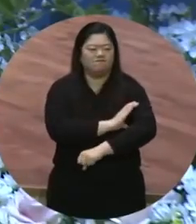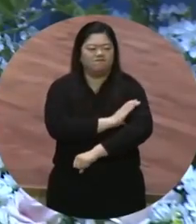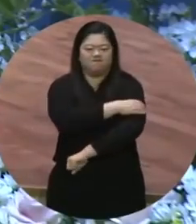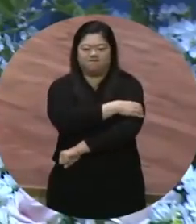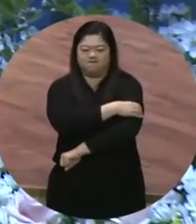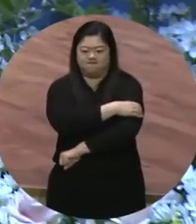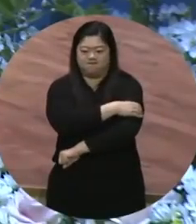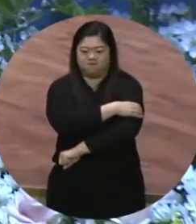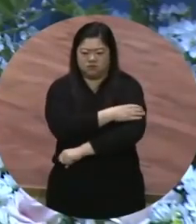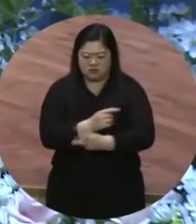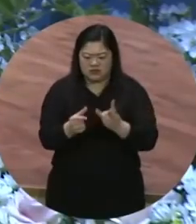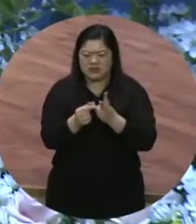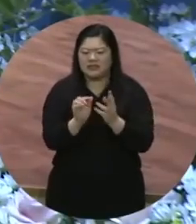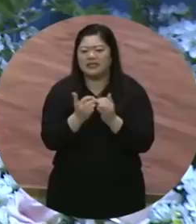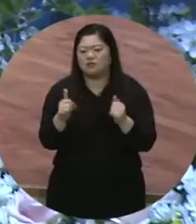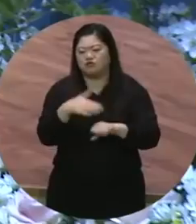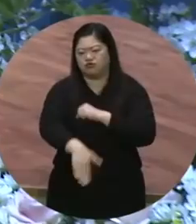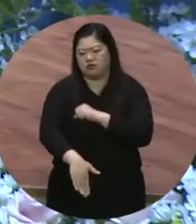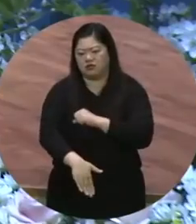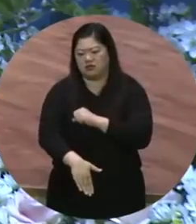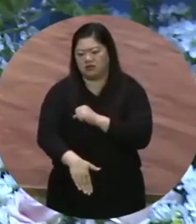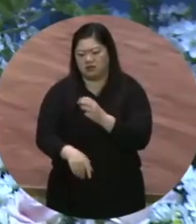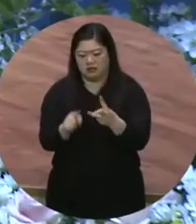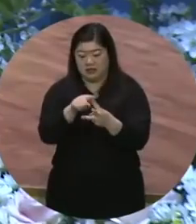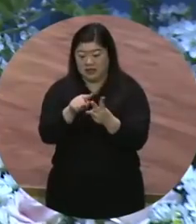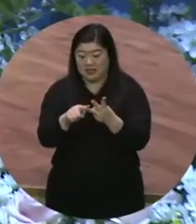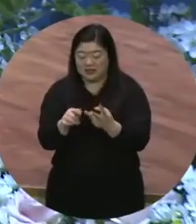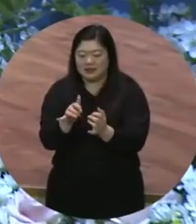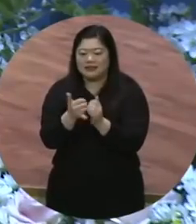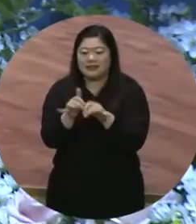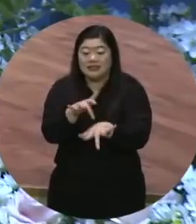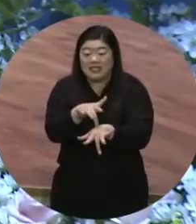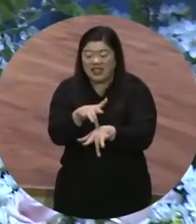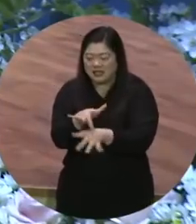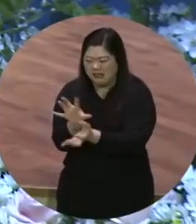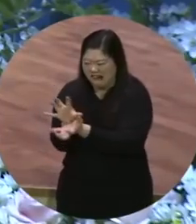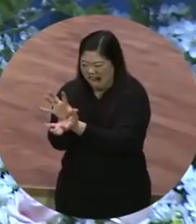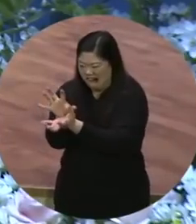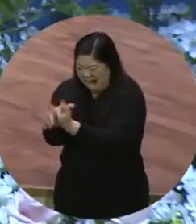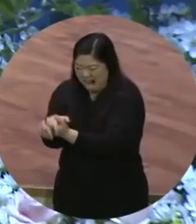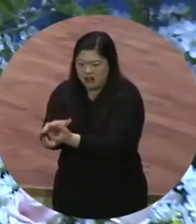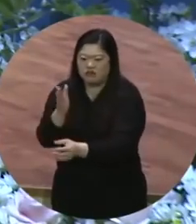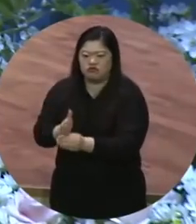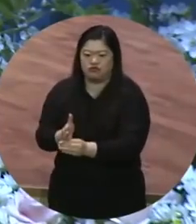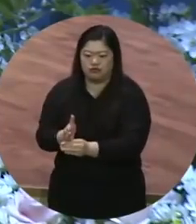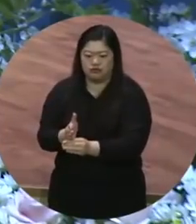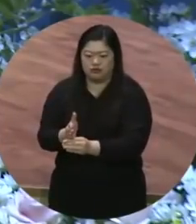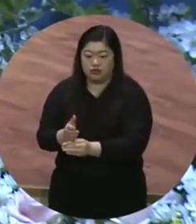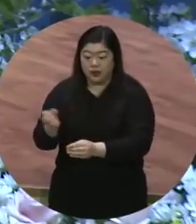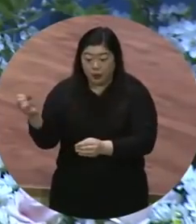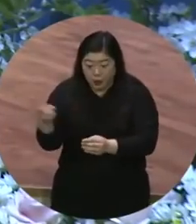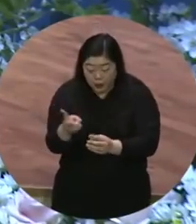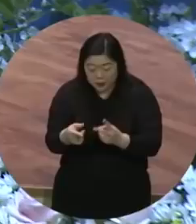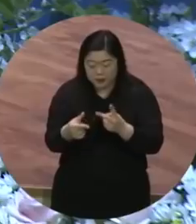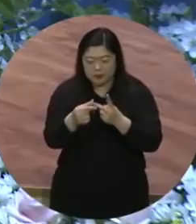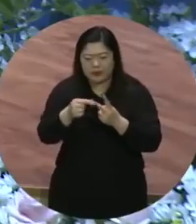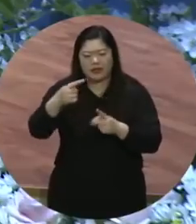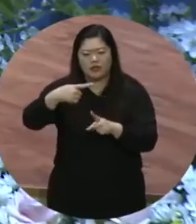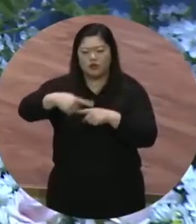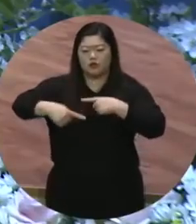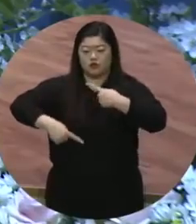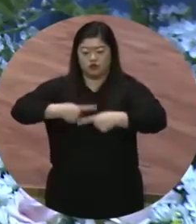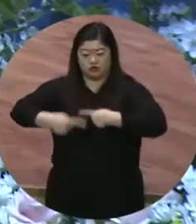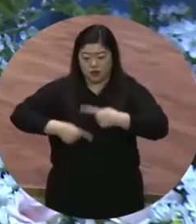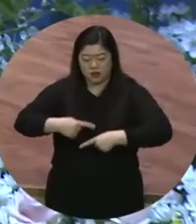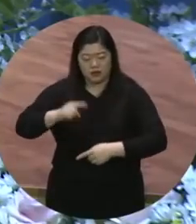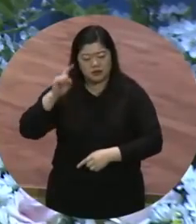이 사단의 이것이 덫이다. 또 작은 여우라는 타이틀로는 부정적인 생각과 말,